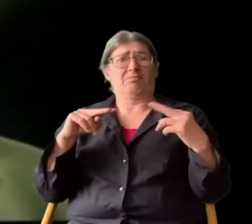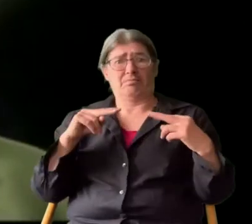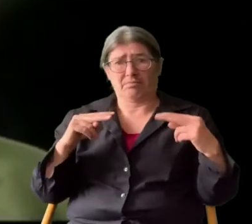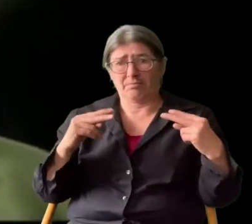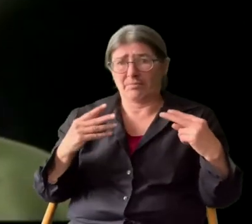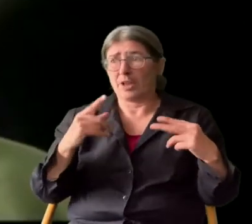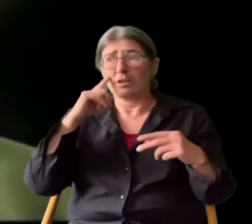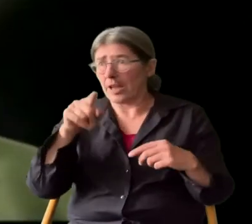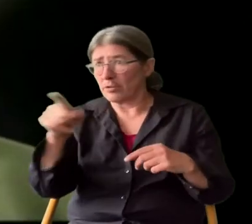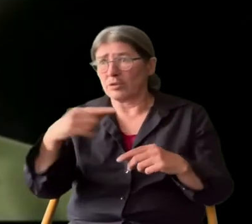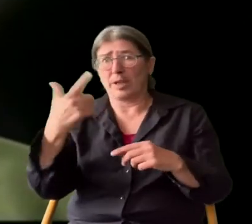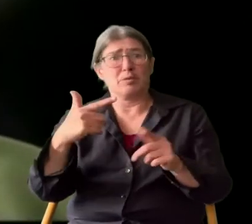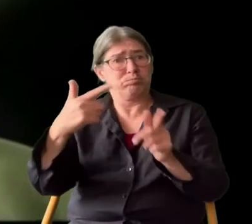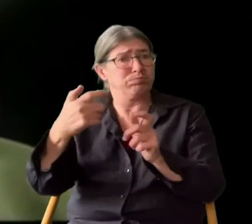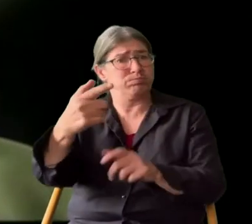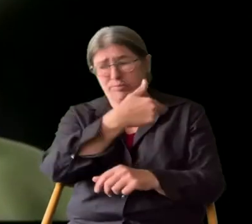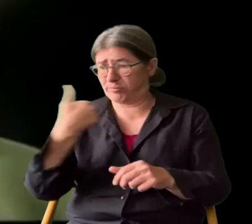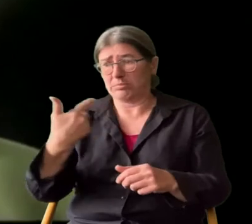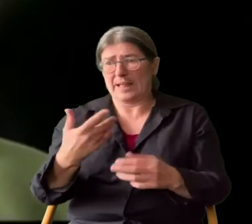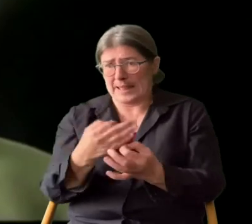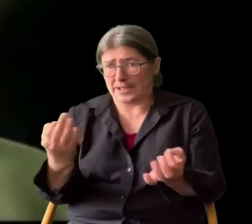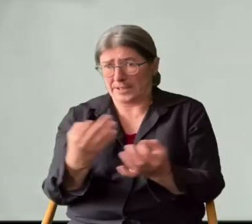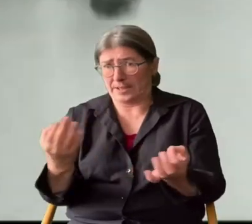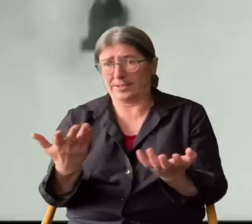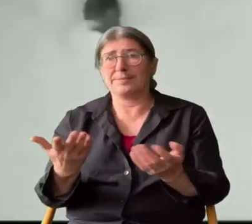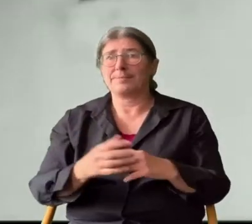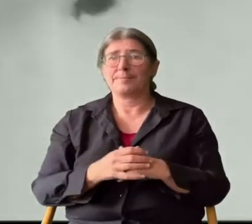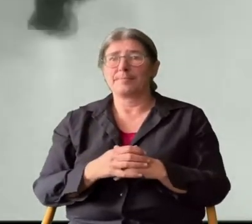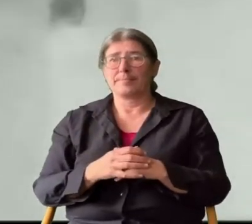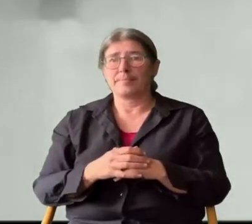völlig irritiert. Wir hatten gedacht, er schießt jetzt oder macht irgendwas. Gar nichts.